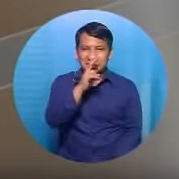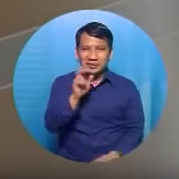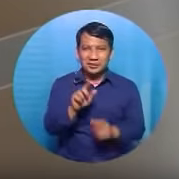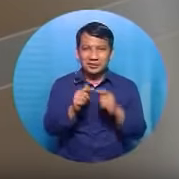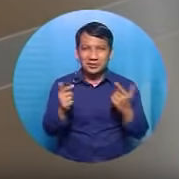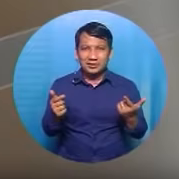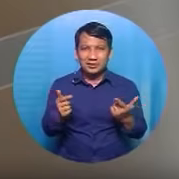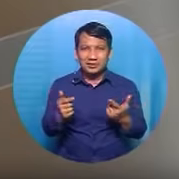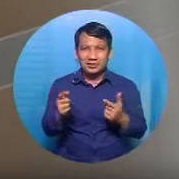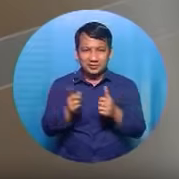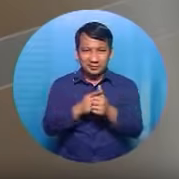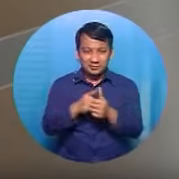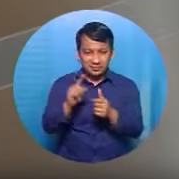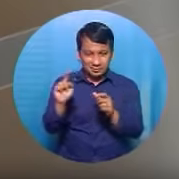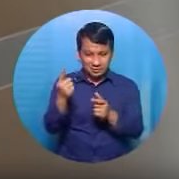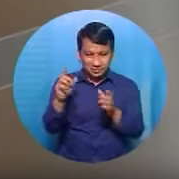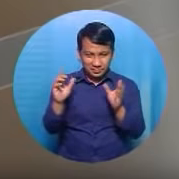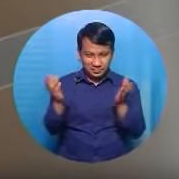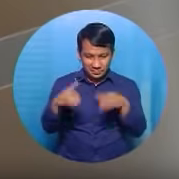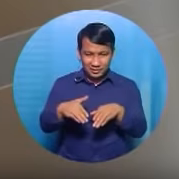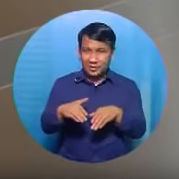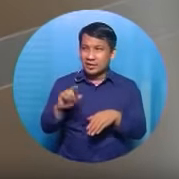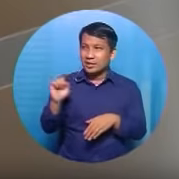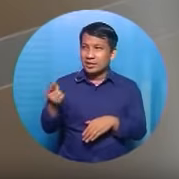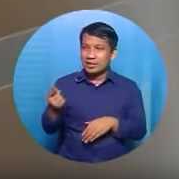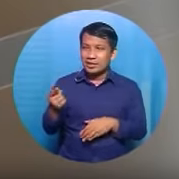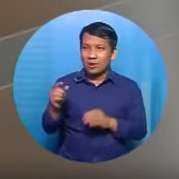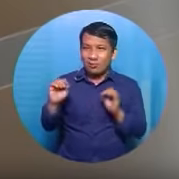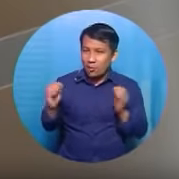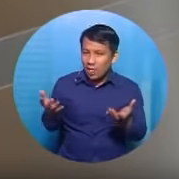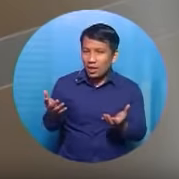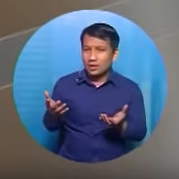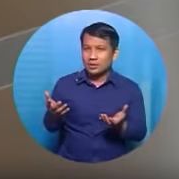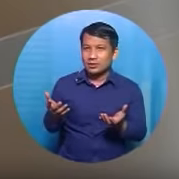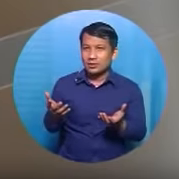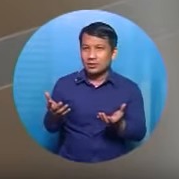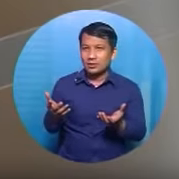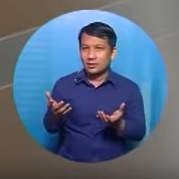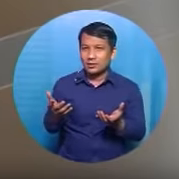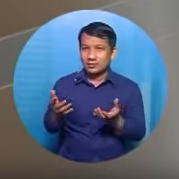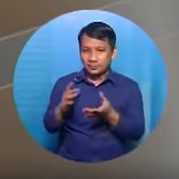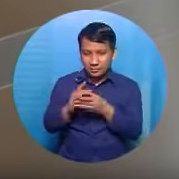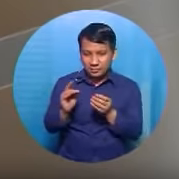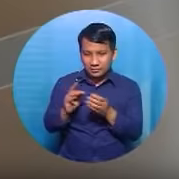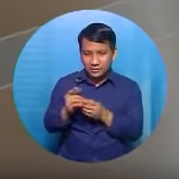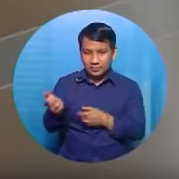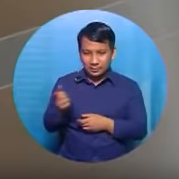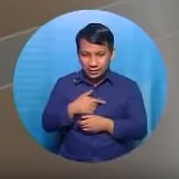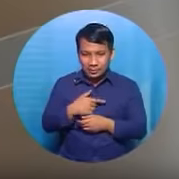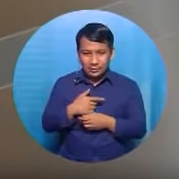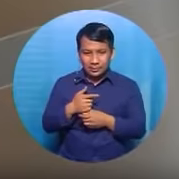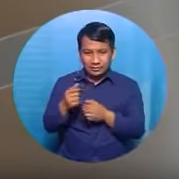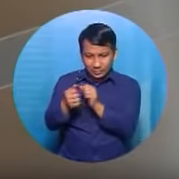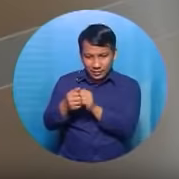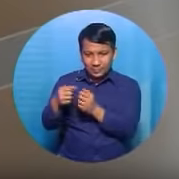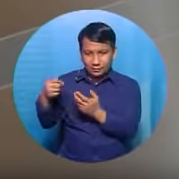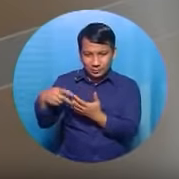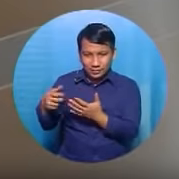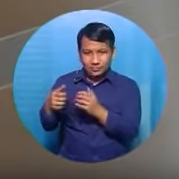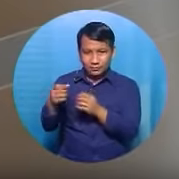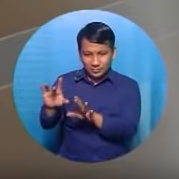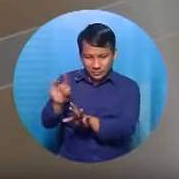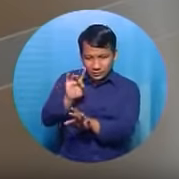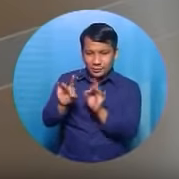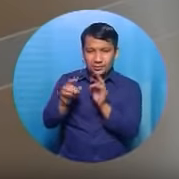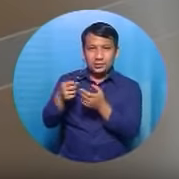sa kalimot. Binigyan na kita ng chance. Diba? Oh. Wala. Kibuang ko din yung dosi mong kabit. Ha? Dili mo